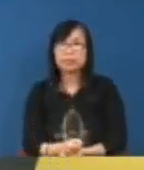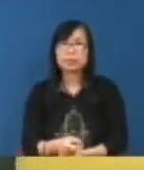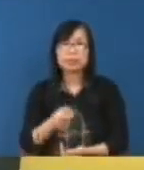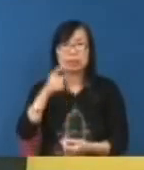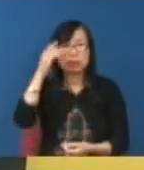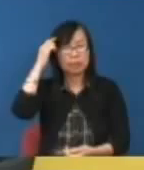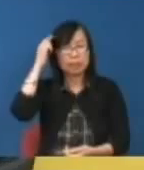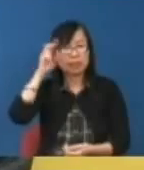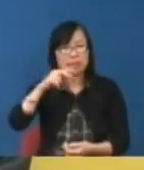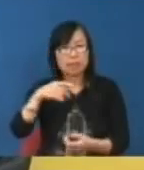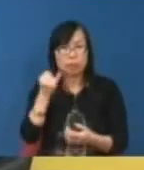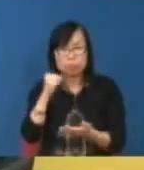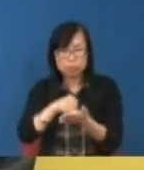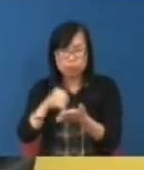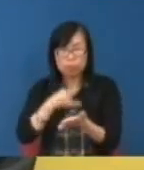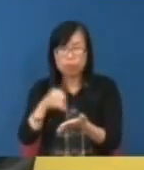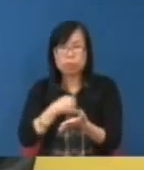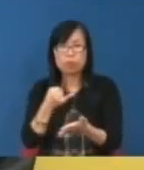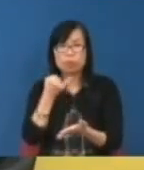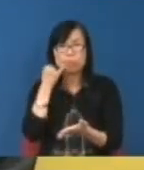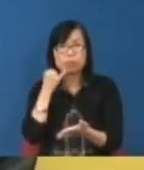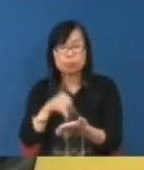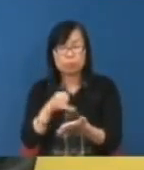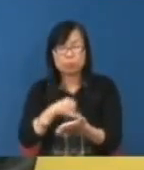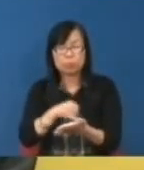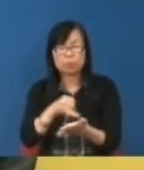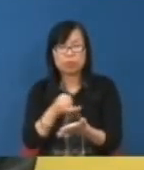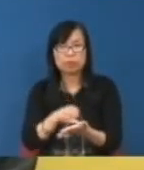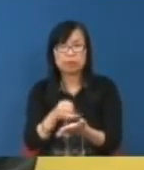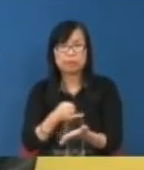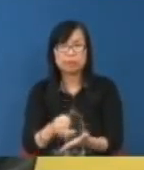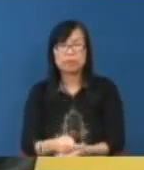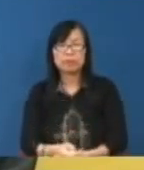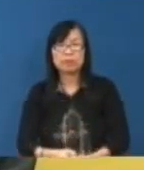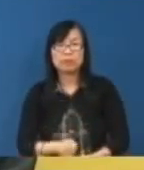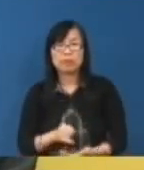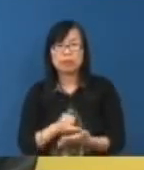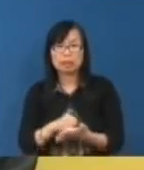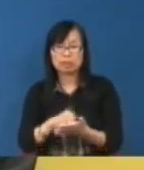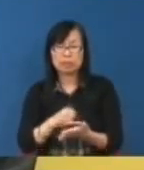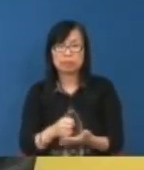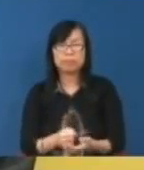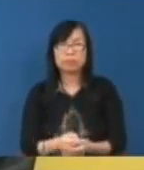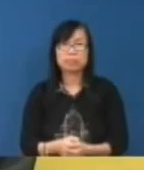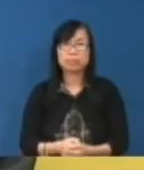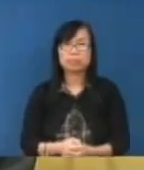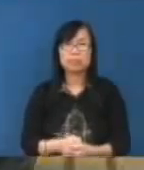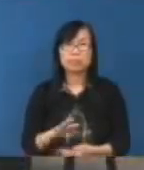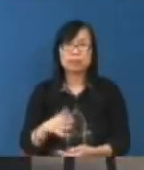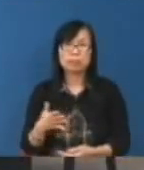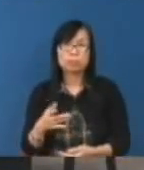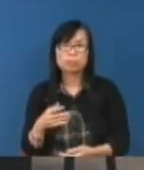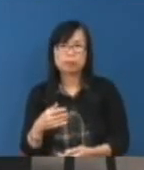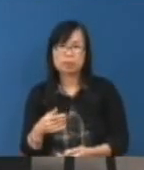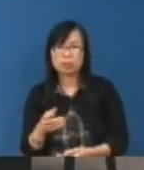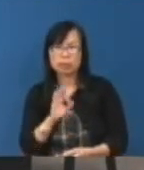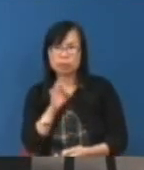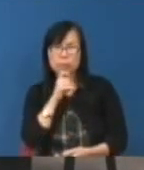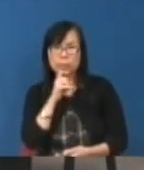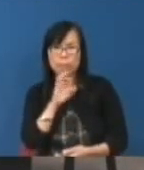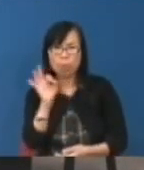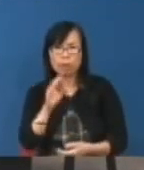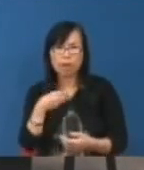交税嘅邊咩人係我哋啊嘛，90%係我哋交，90%係我哋交嘅。打完之後邊個交得税？有啲冇交税